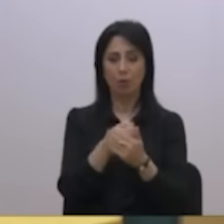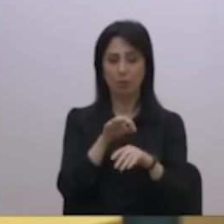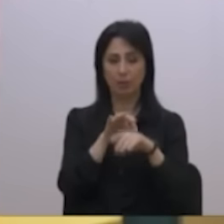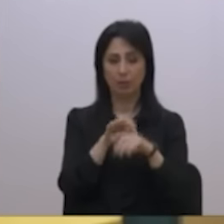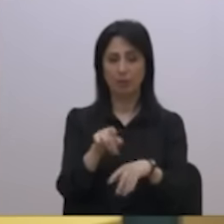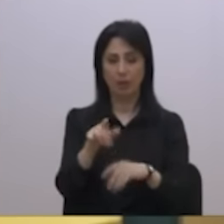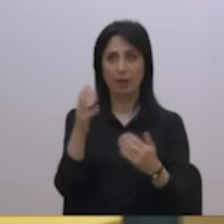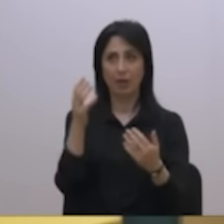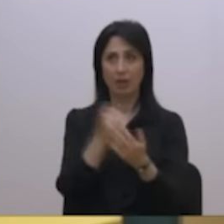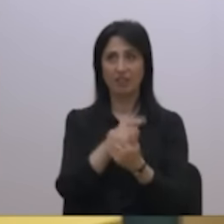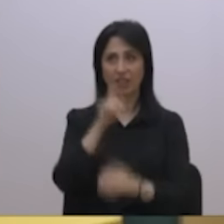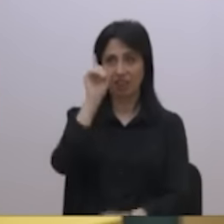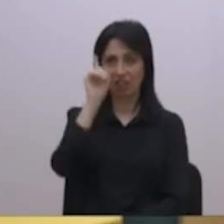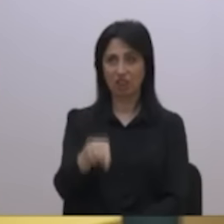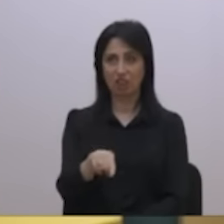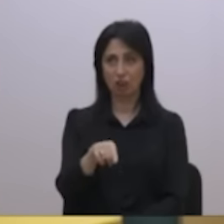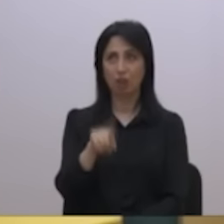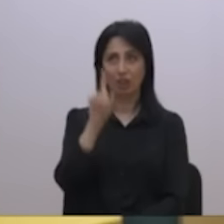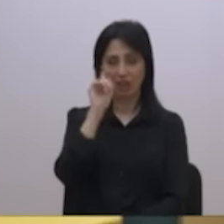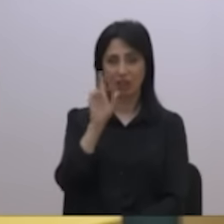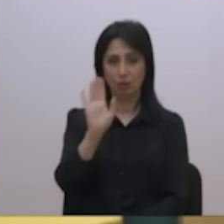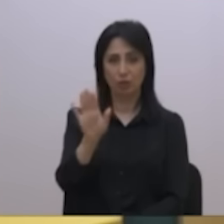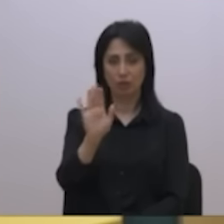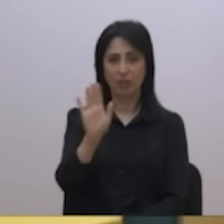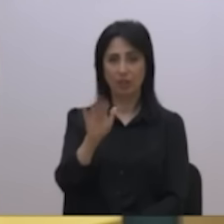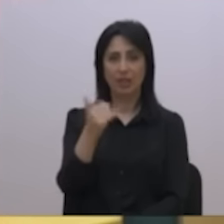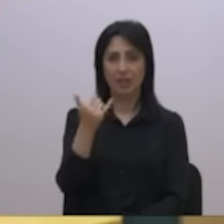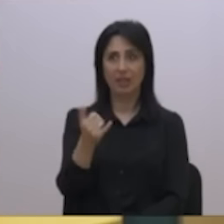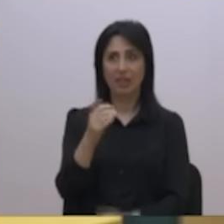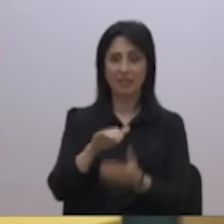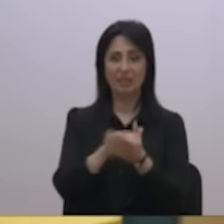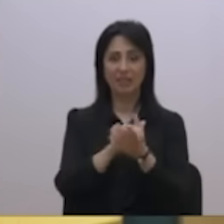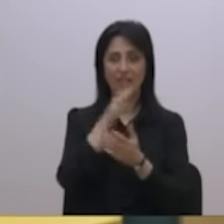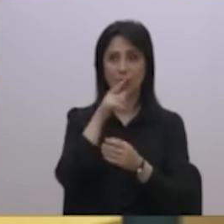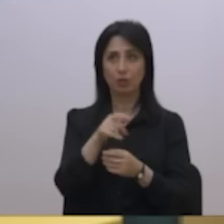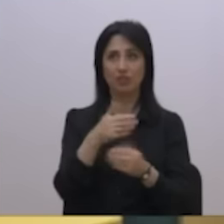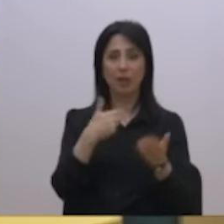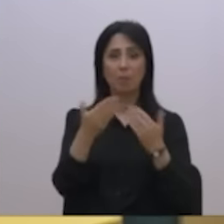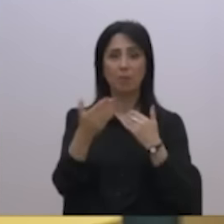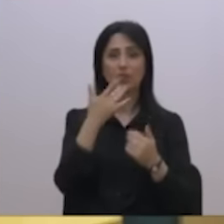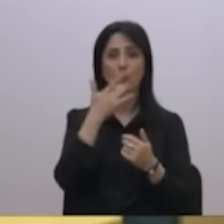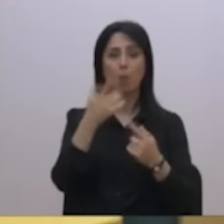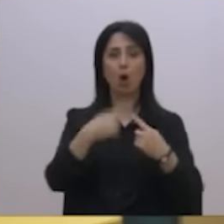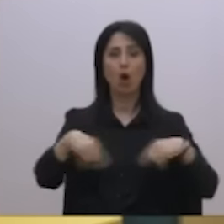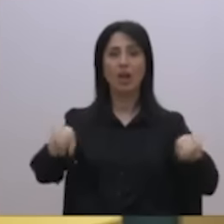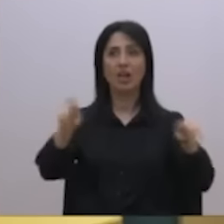ამ გამარჯვებას. იცოდეთ, დღეს ერთიანობის დროა და